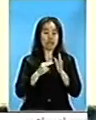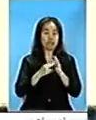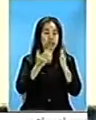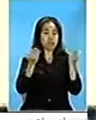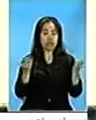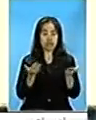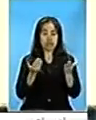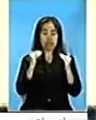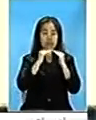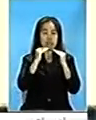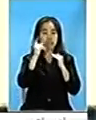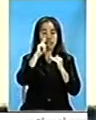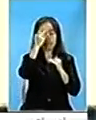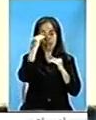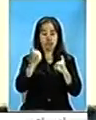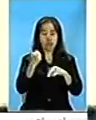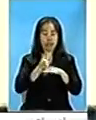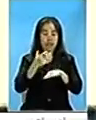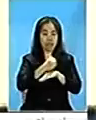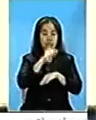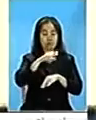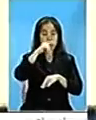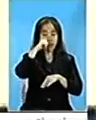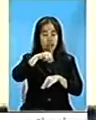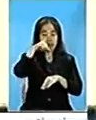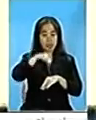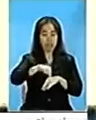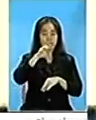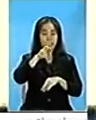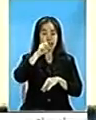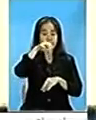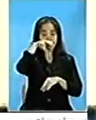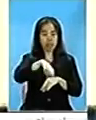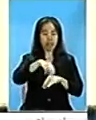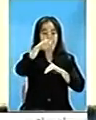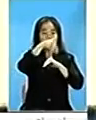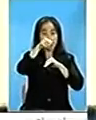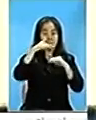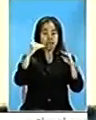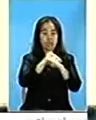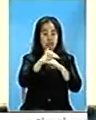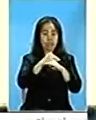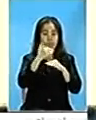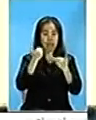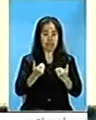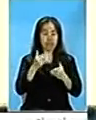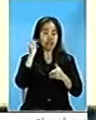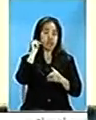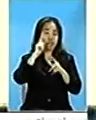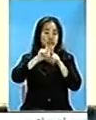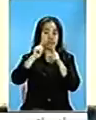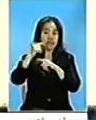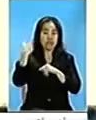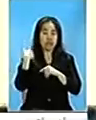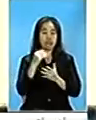เพราะว่าตอนนี้ในแวดวงการเมืองของไทยในสภานี้แล้วก็ข้างนอกบนท้องถนนด้วยผ่านสื่อต่าง